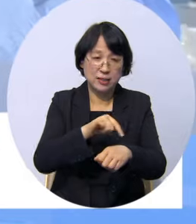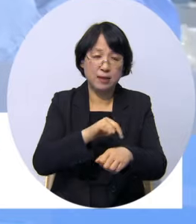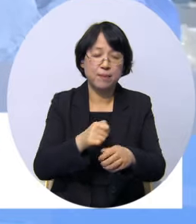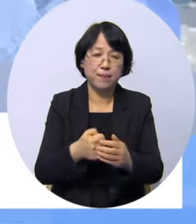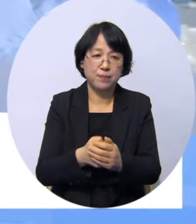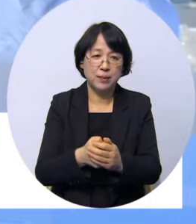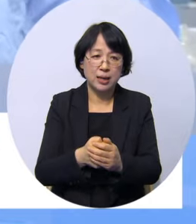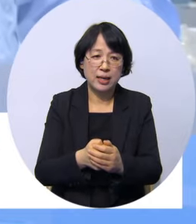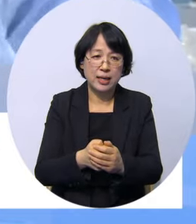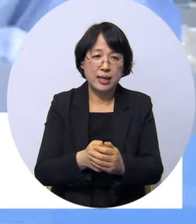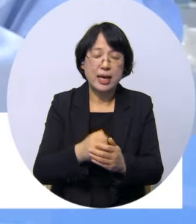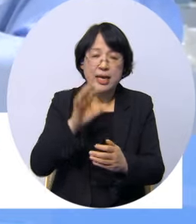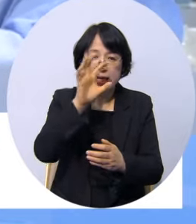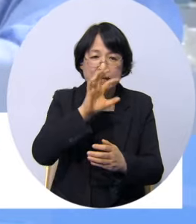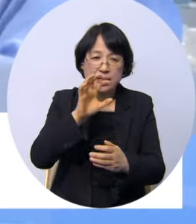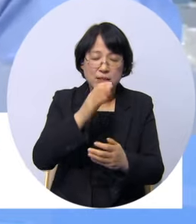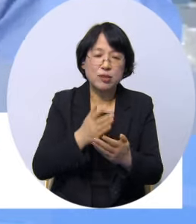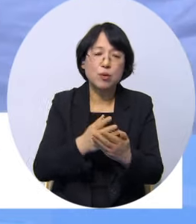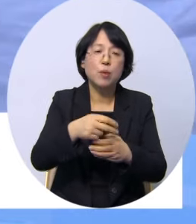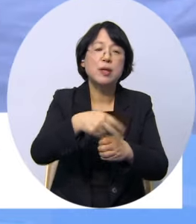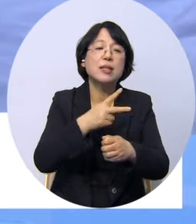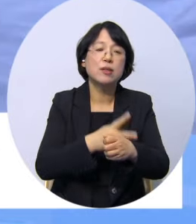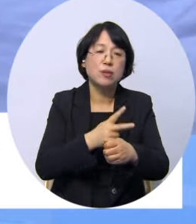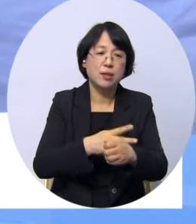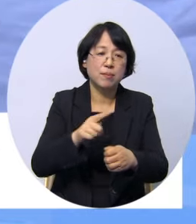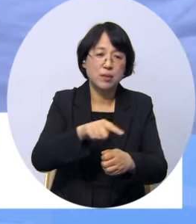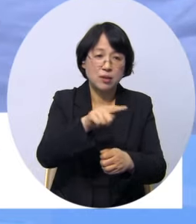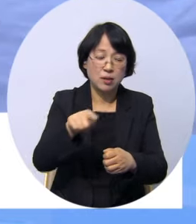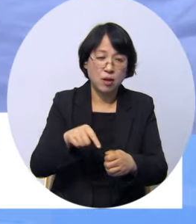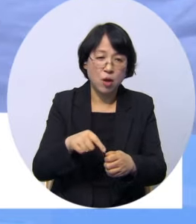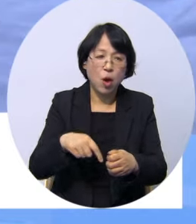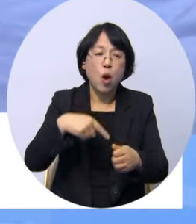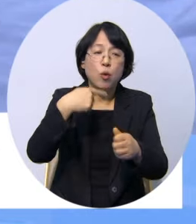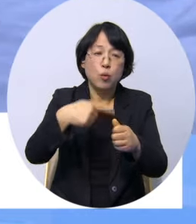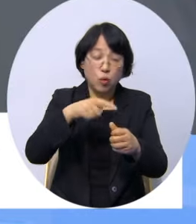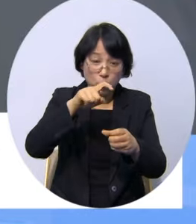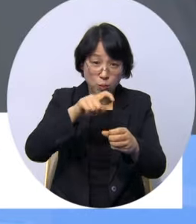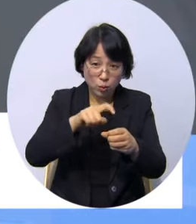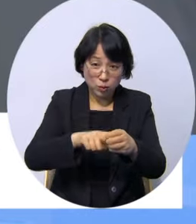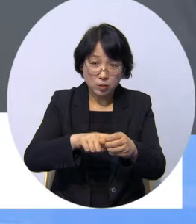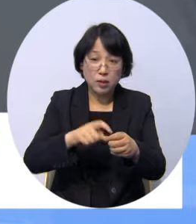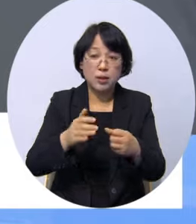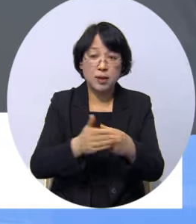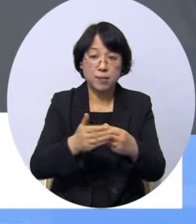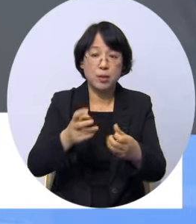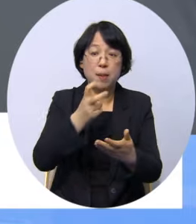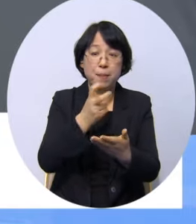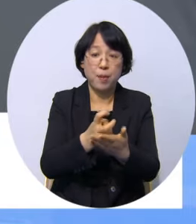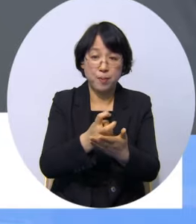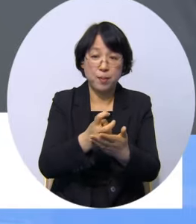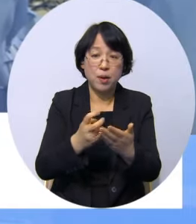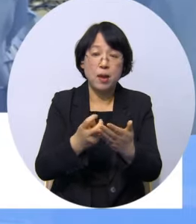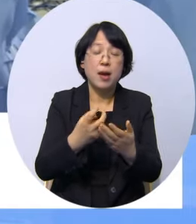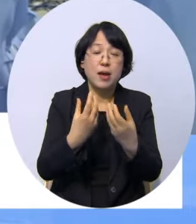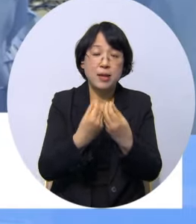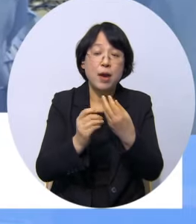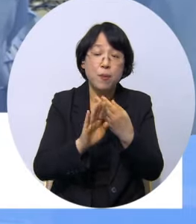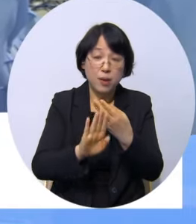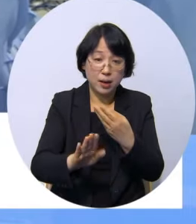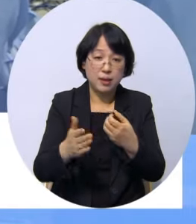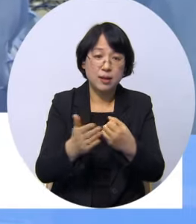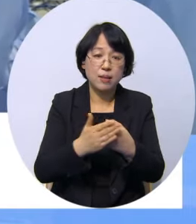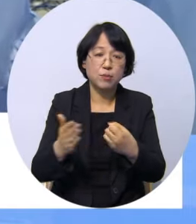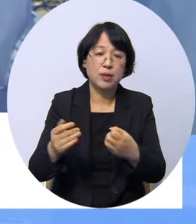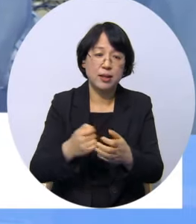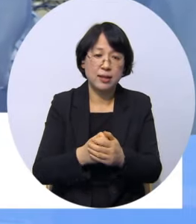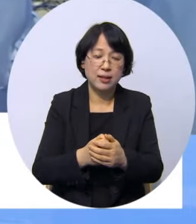전공의들은 교육 목적이면 법적 예외가 적용돼서 주시간 또마 시간 연속 근무도